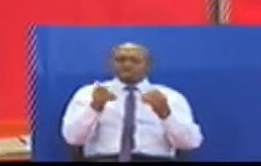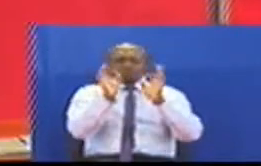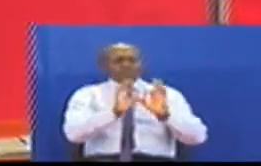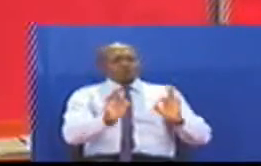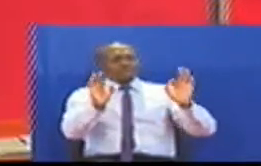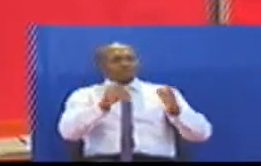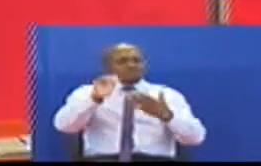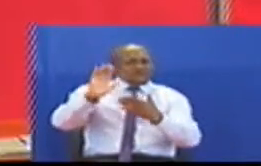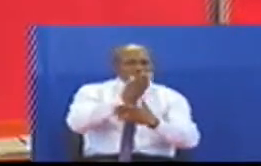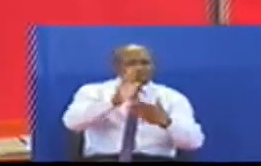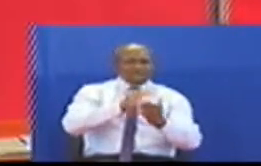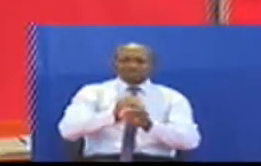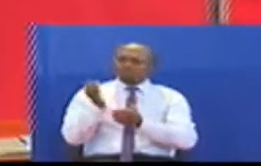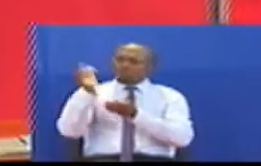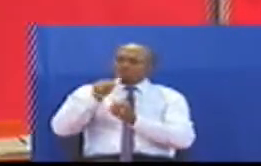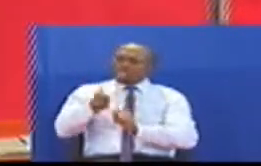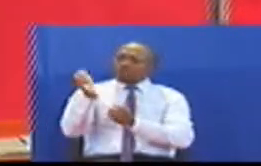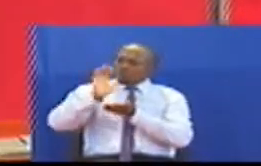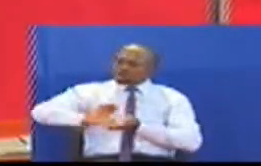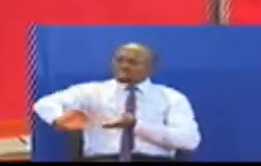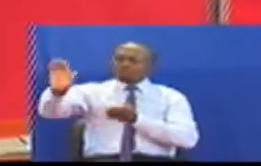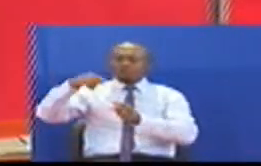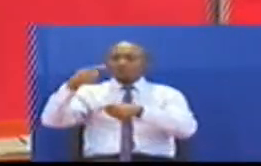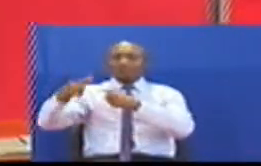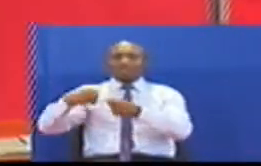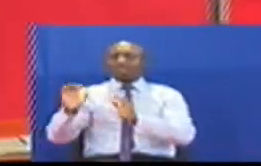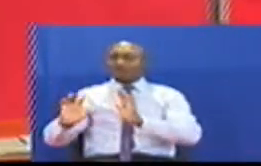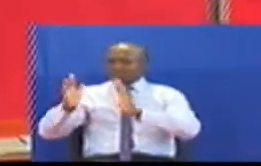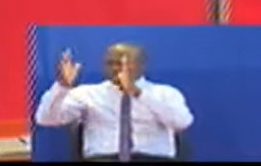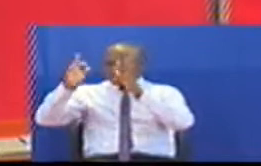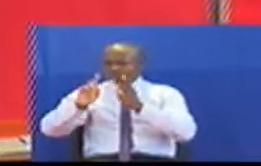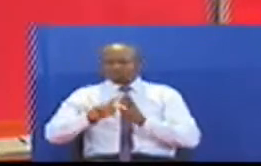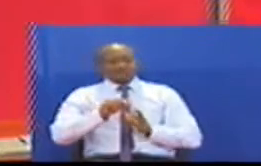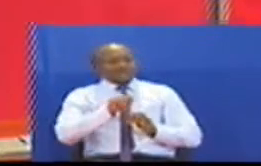wakarudishiwa, watarudishiwa ili waendelee na maisha. Lakini hata zile ambazo